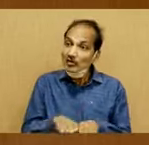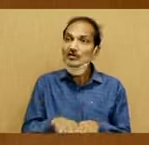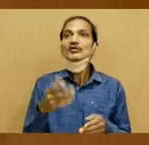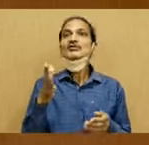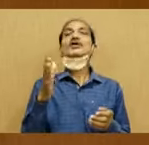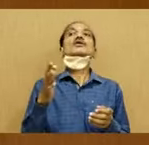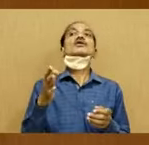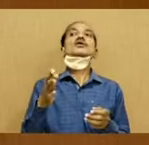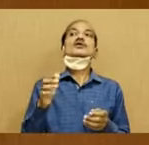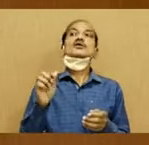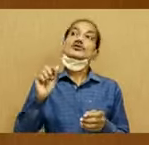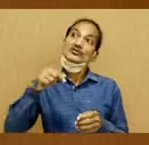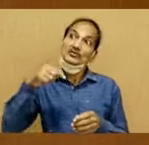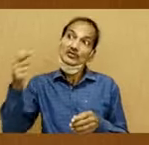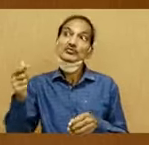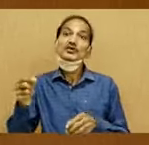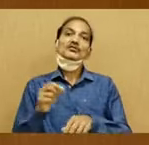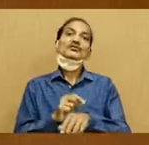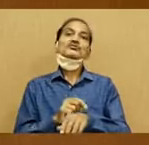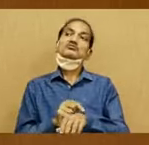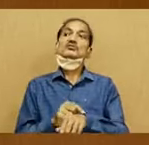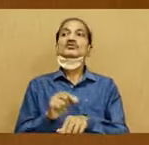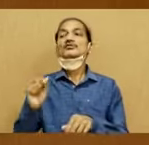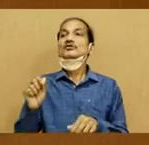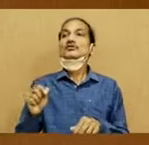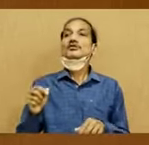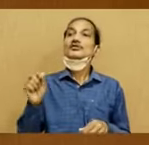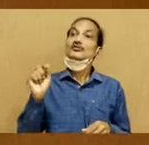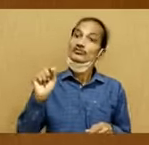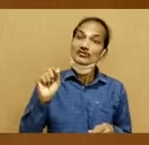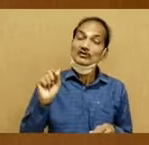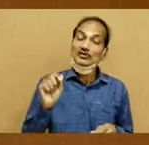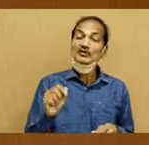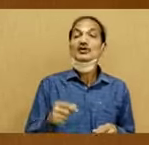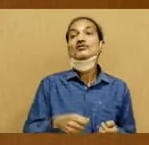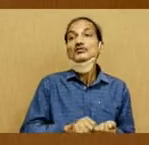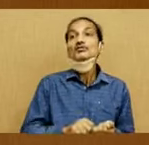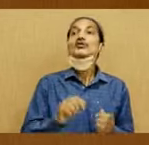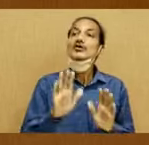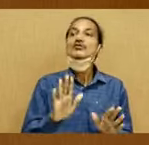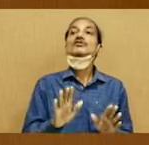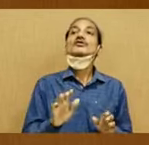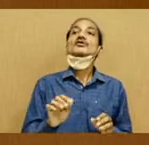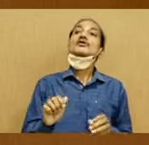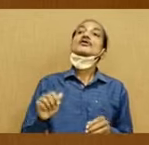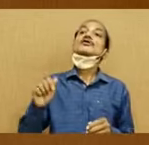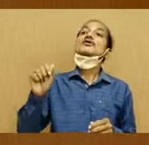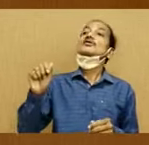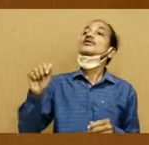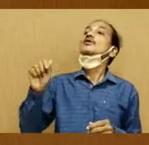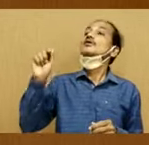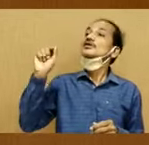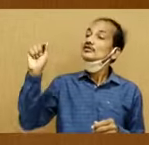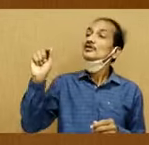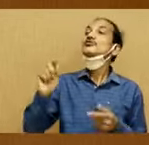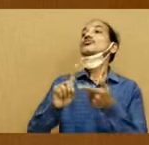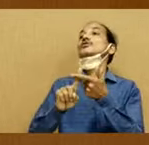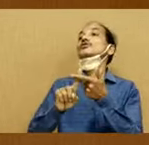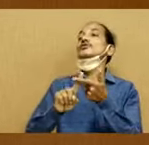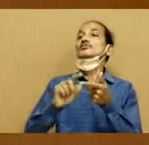ଲକଡାଉନ୍ ଅଛି ତେବେ ସେହି ଜଣେ ପଜିଟିଭ୍ କେସ୍ ସେହି 30 ଦିନରେ ମାତ୍ର 2 ଜଣଙ୍କୁ ଇନଫେକ୍ସନ୍